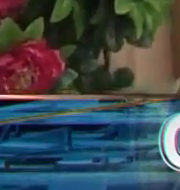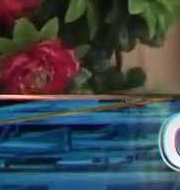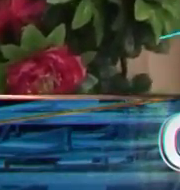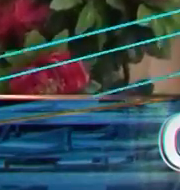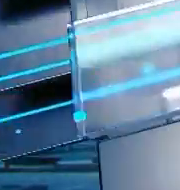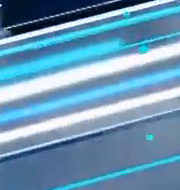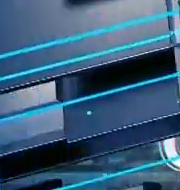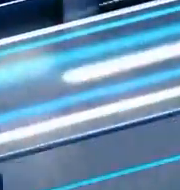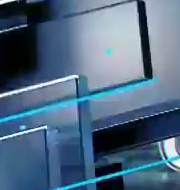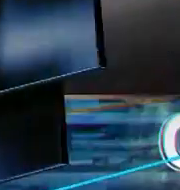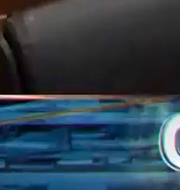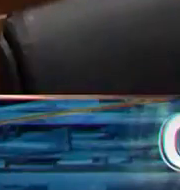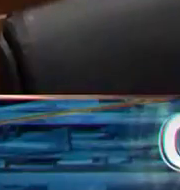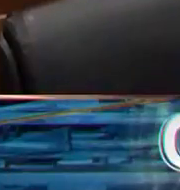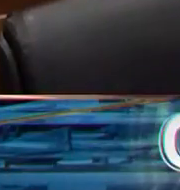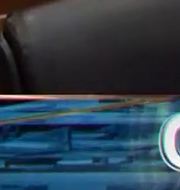4000.